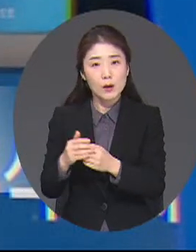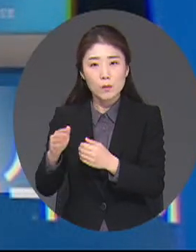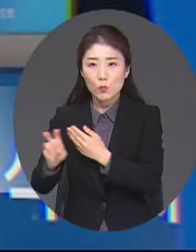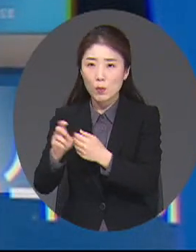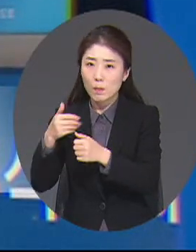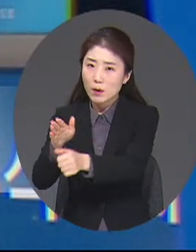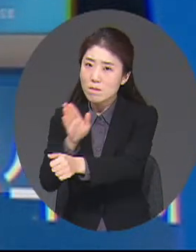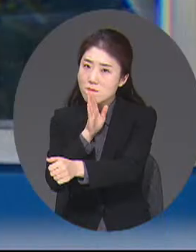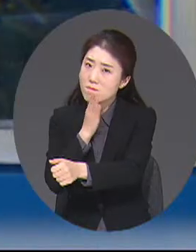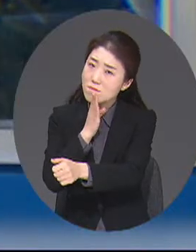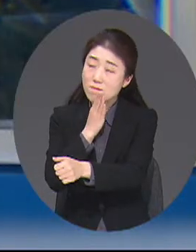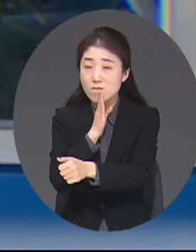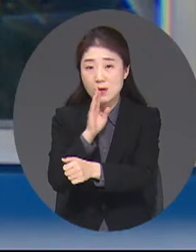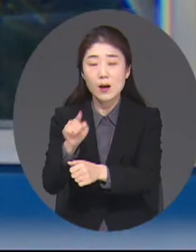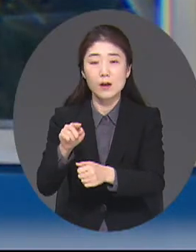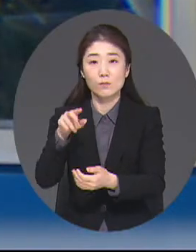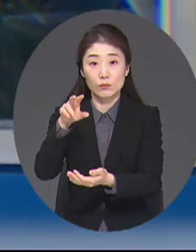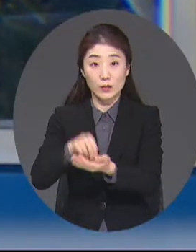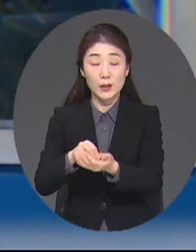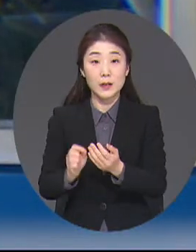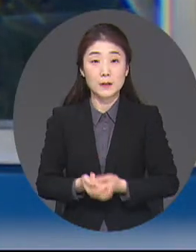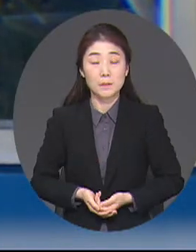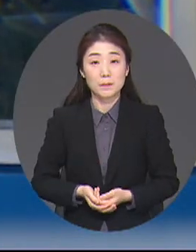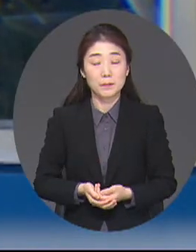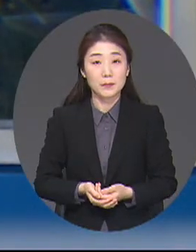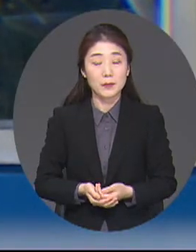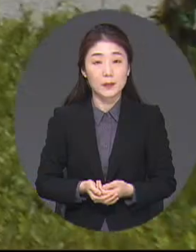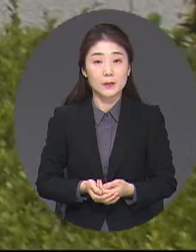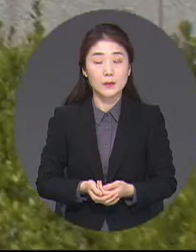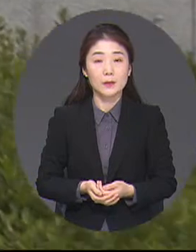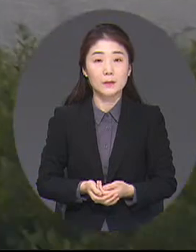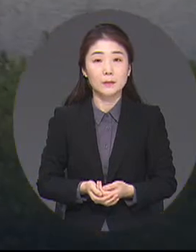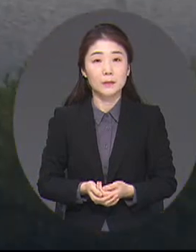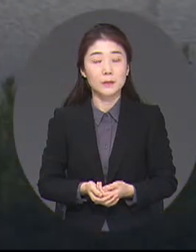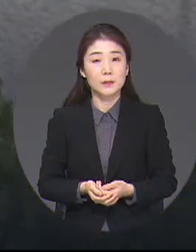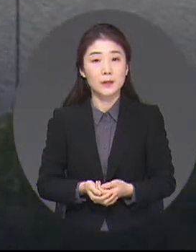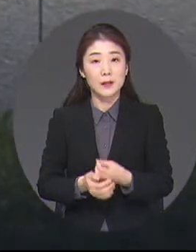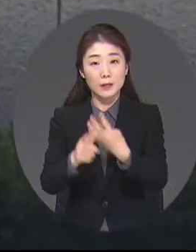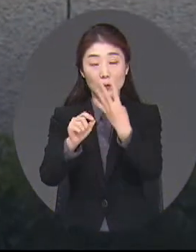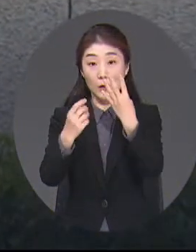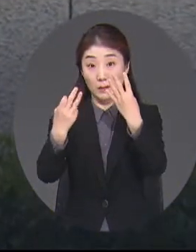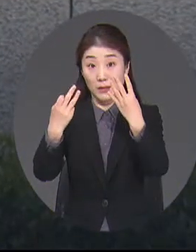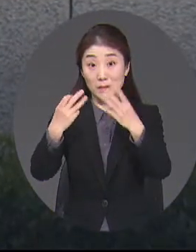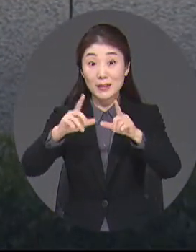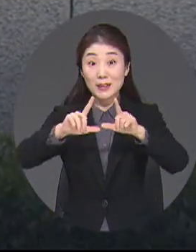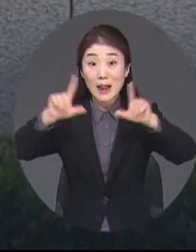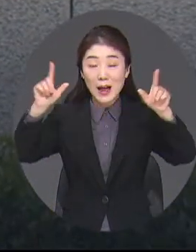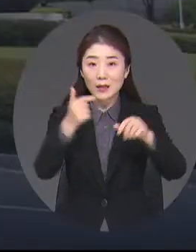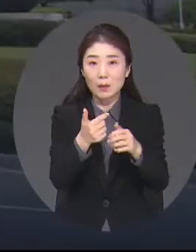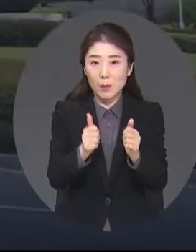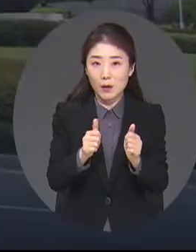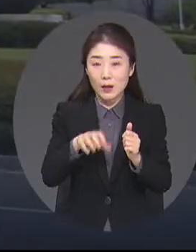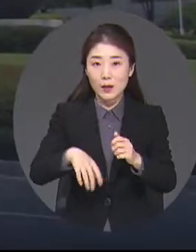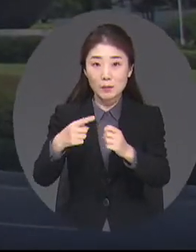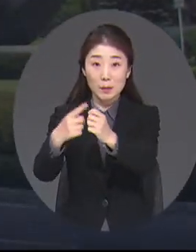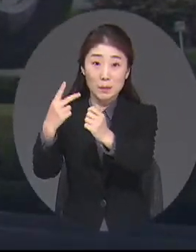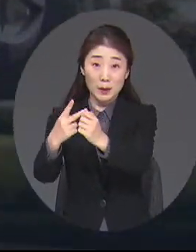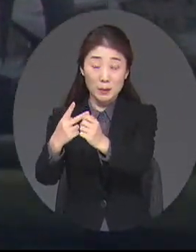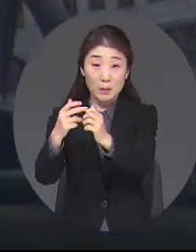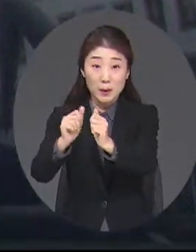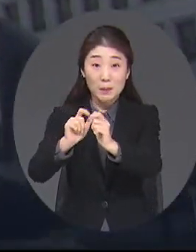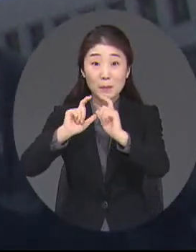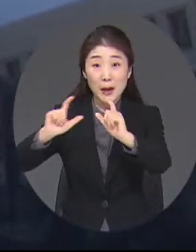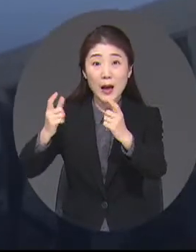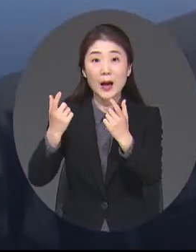소송의 핵심 쟁점이었습니다 그리고 지난 13일 대법원은 1심과 항소심과 마찬가지로